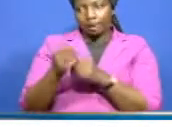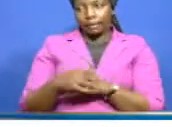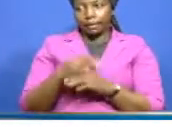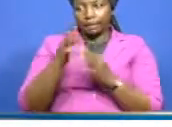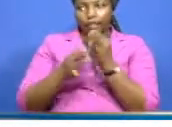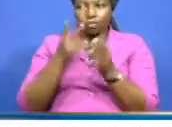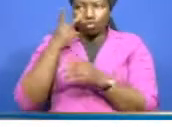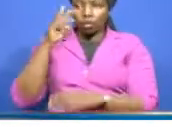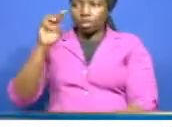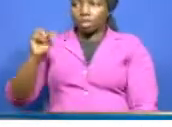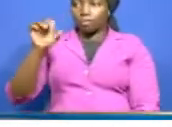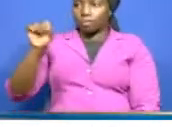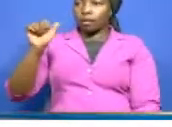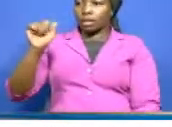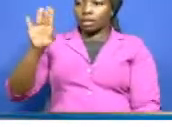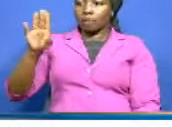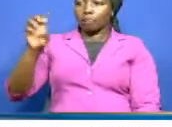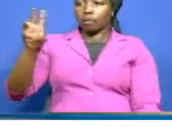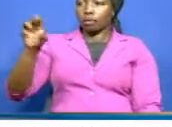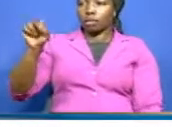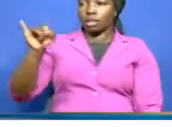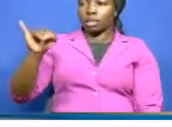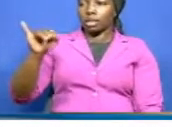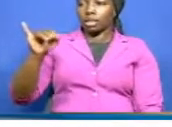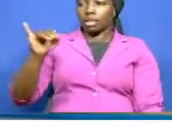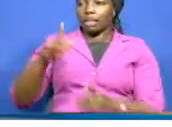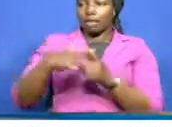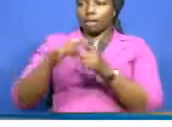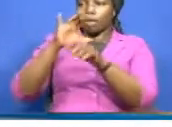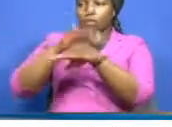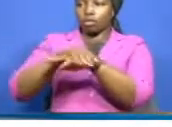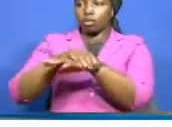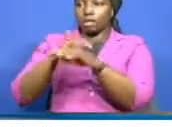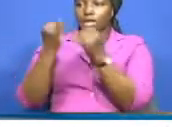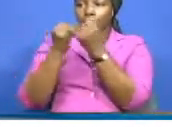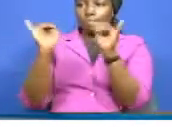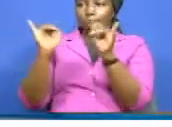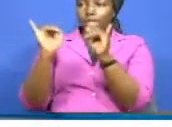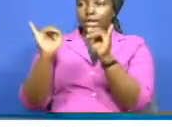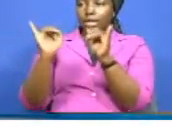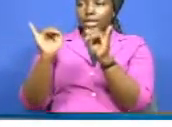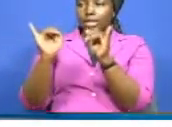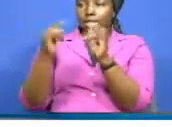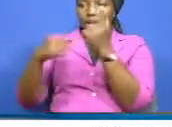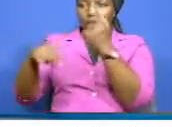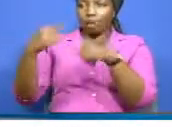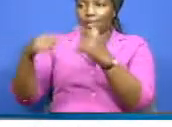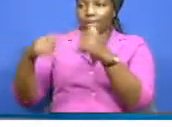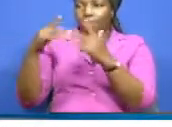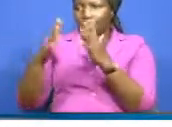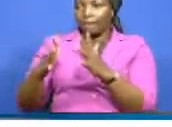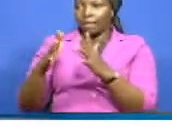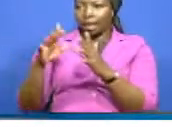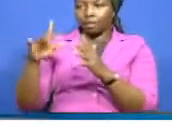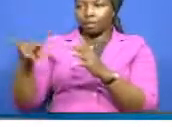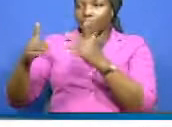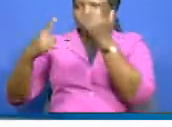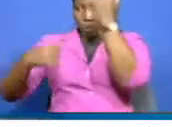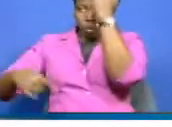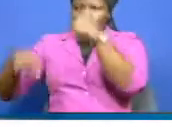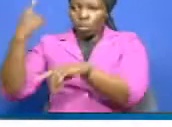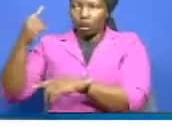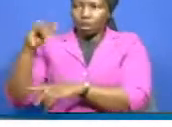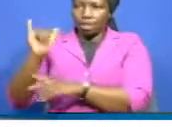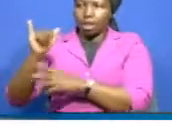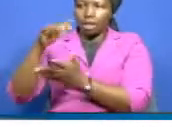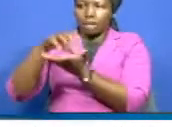Ukiangalia Msambweni tulipata kiongozi huru, yani mgombea huru ndiye aliye shinda